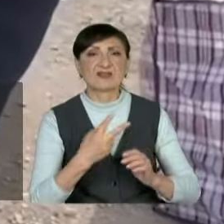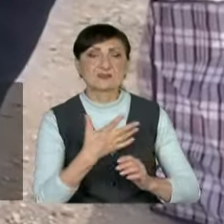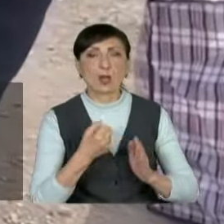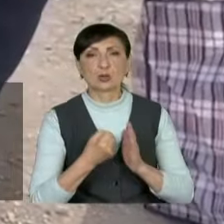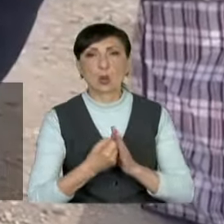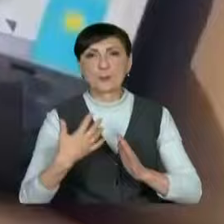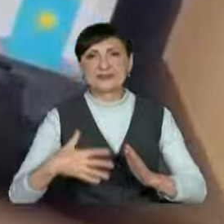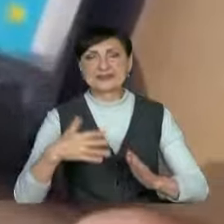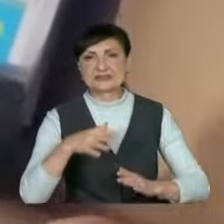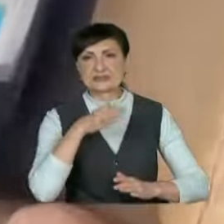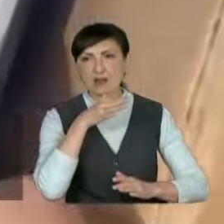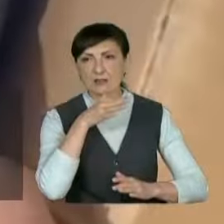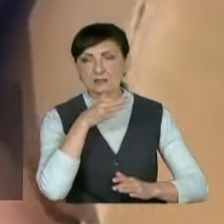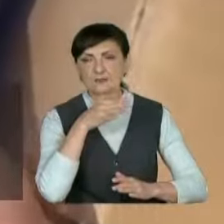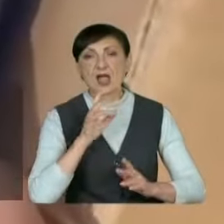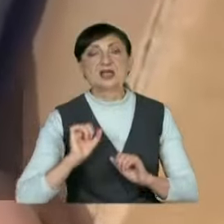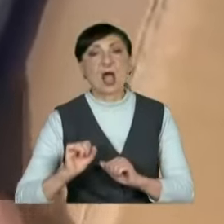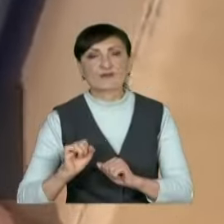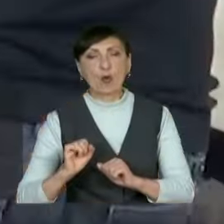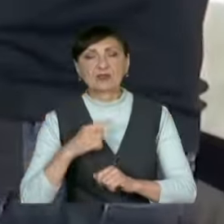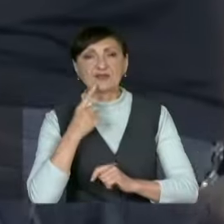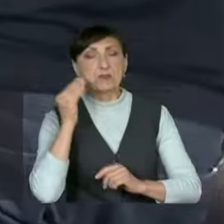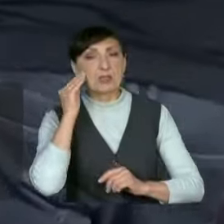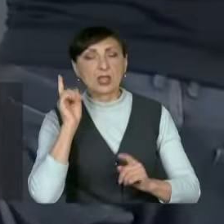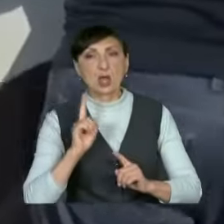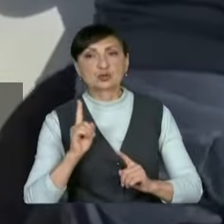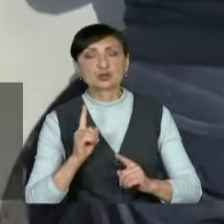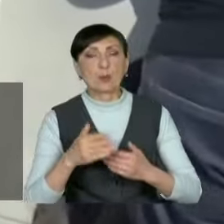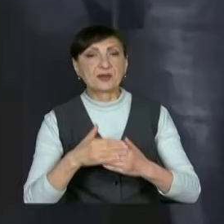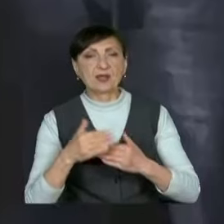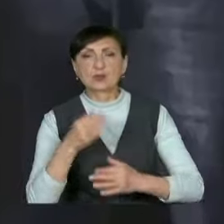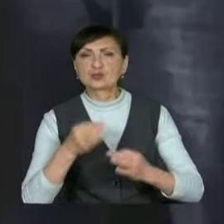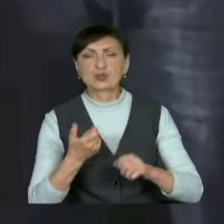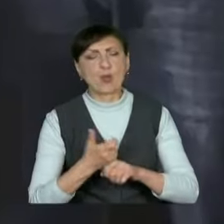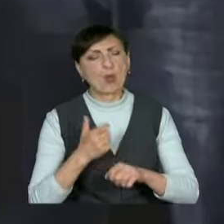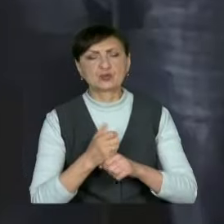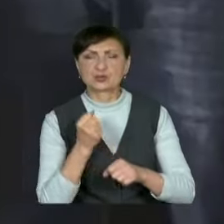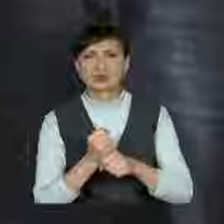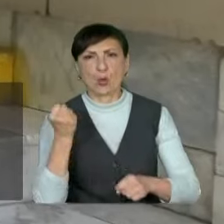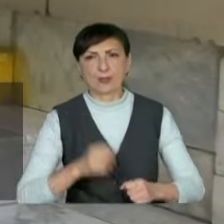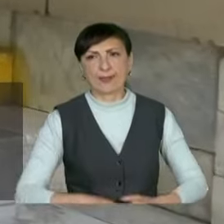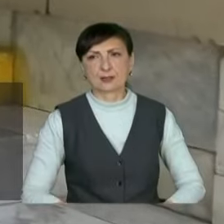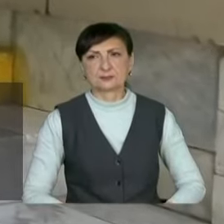до 50 лет. Сторона защиты выразила мнение, что приговор суда слишком строгий.